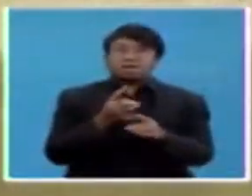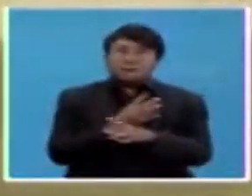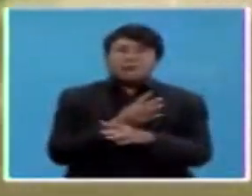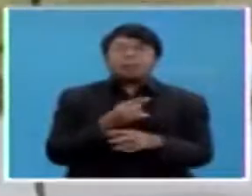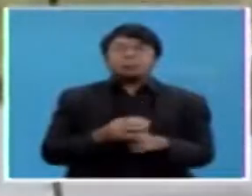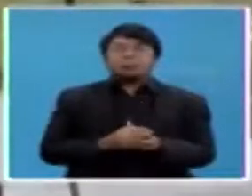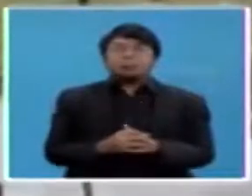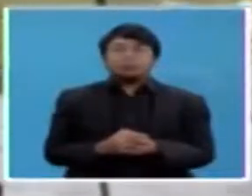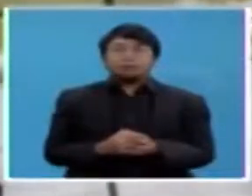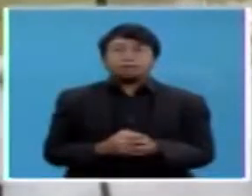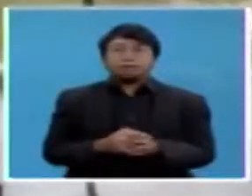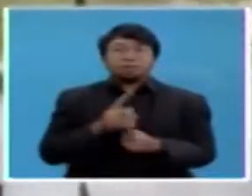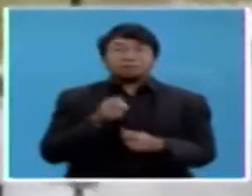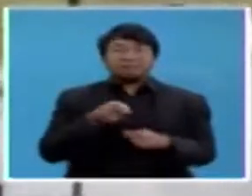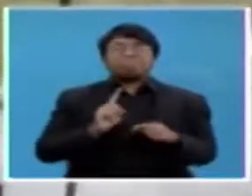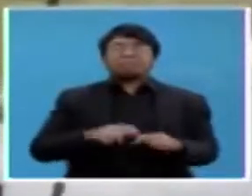banjir.